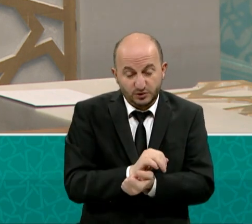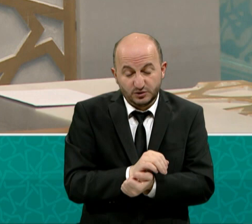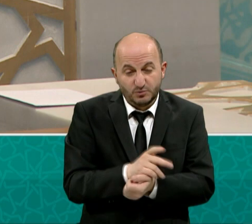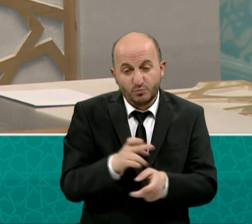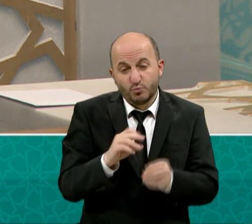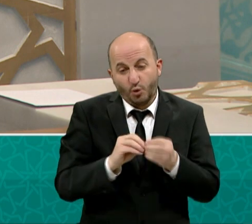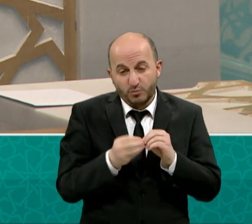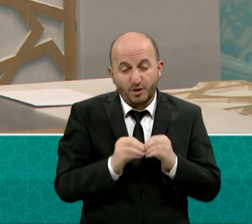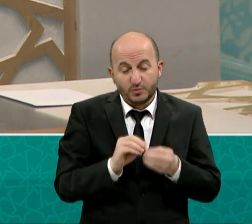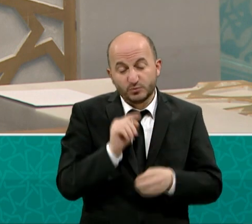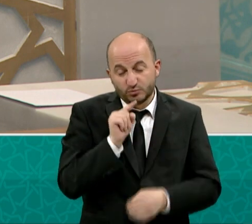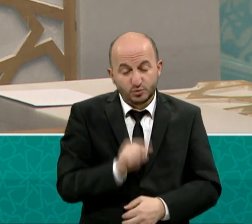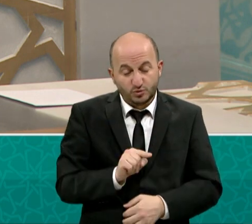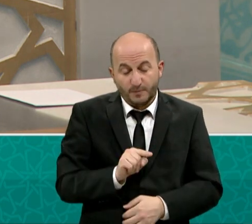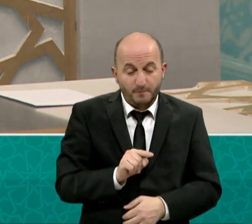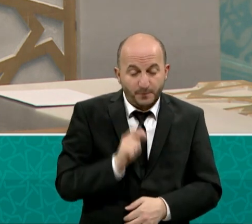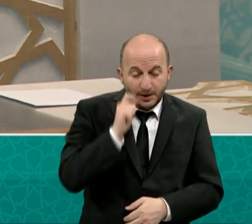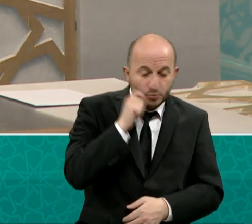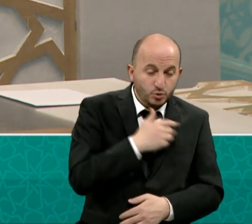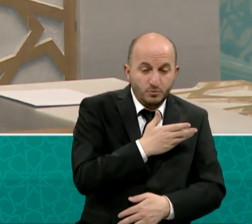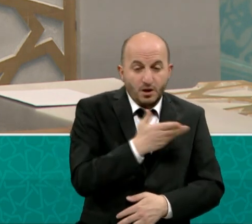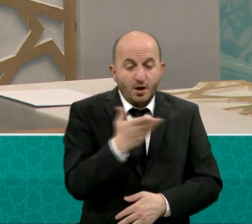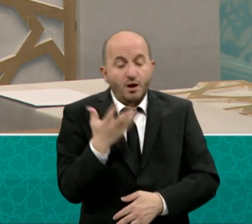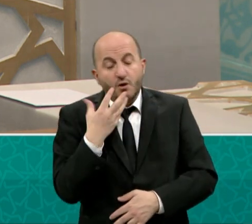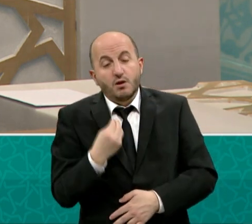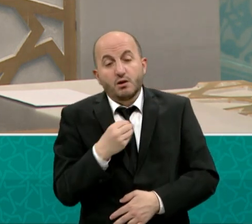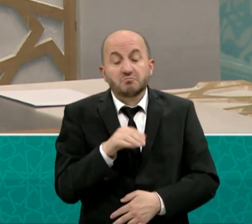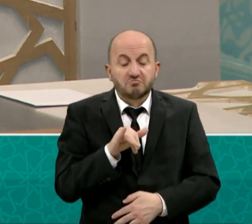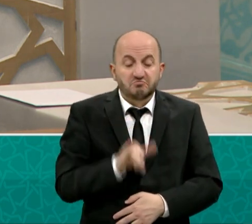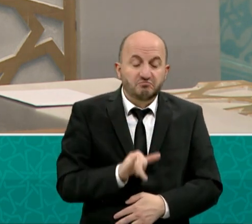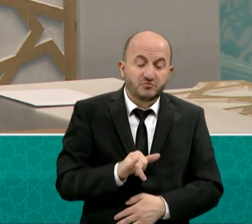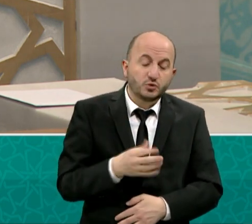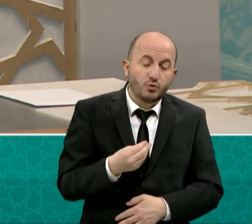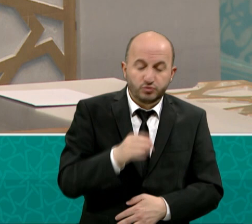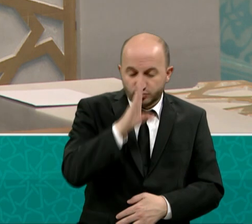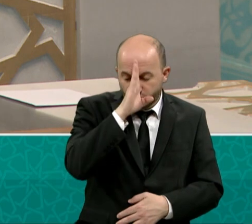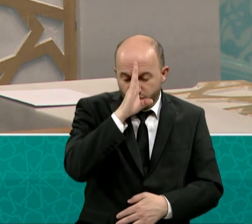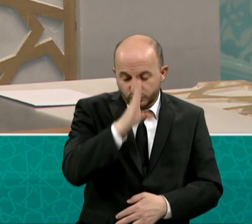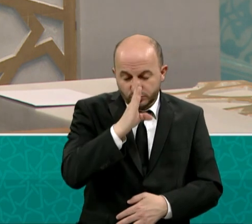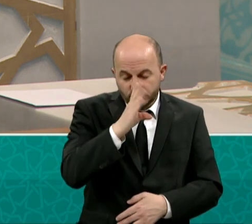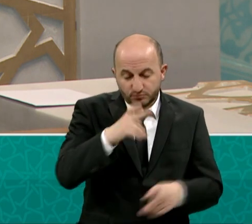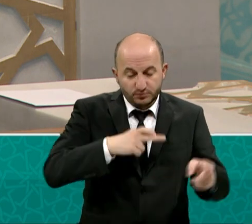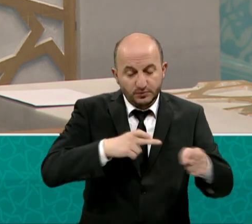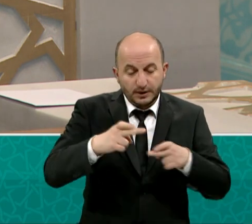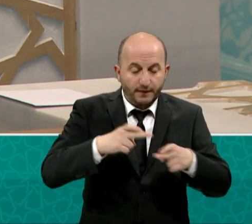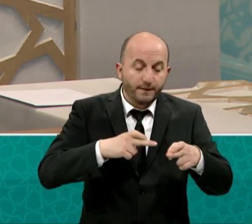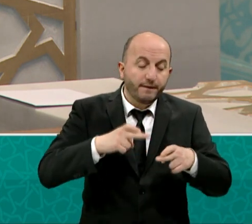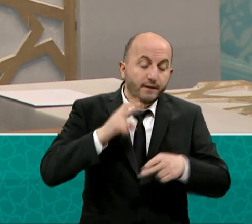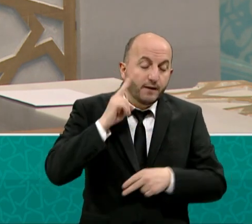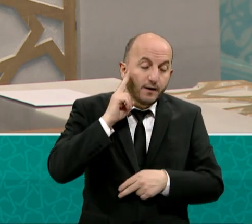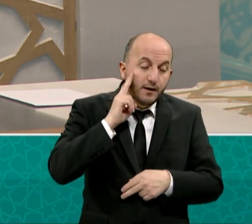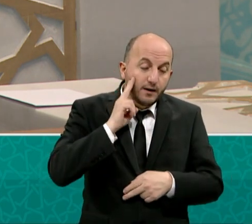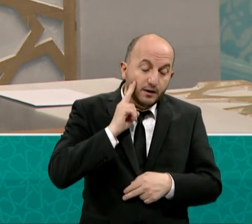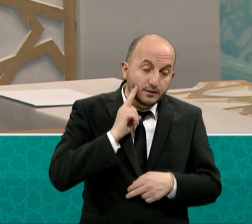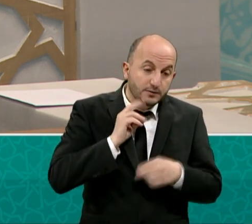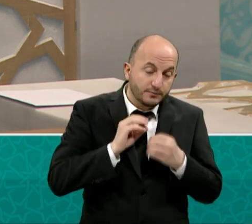de burada kardeşlerim. Maalesef Müslümanlar olarak hakikaten çok ciddi planda ahlaki